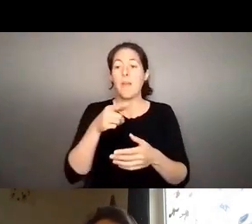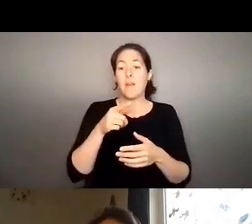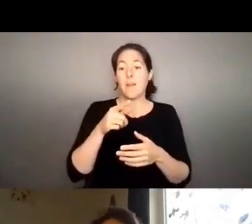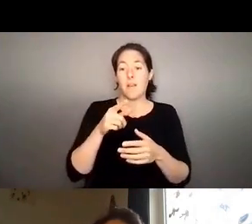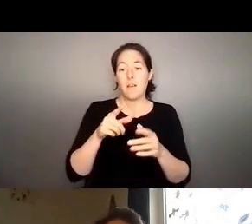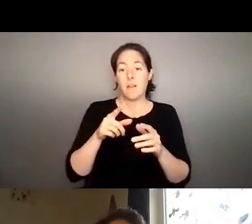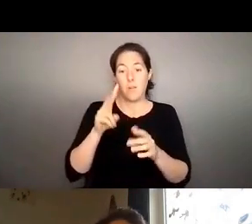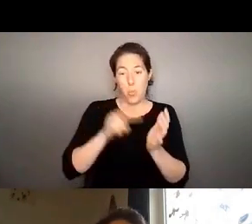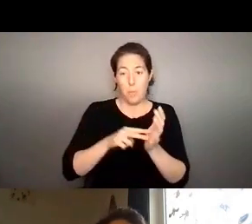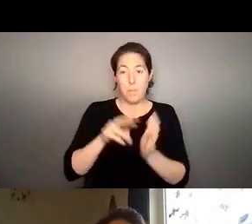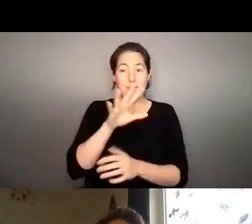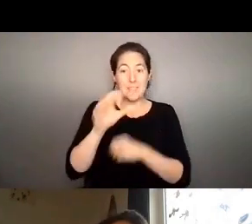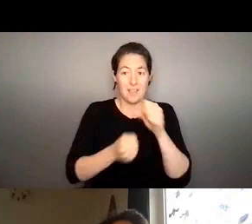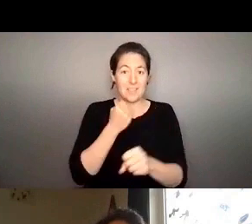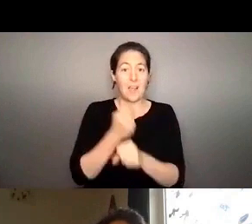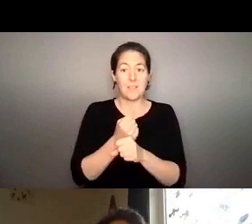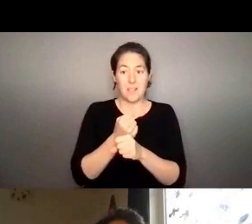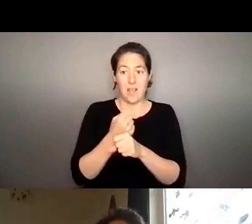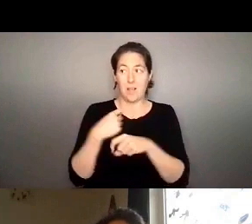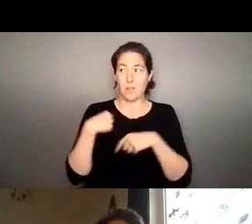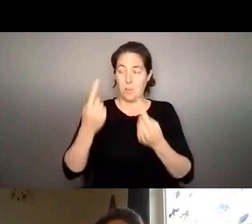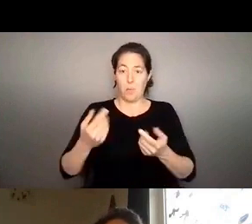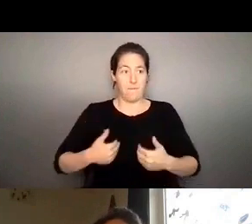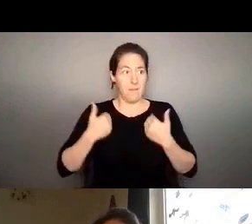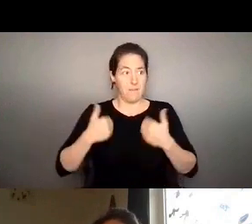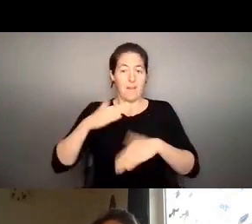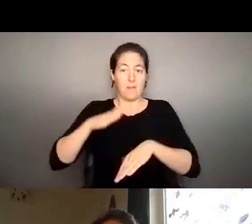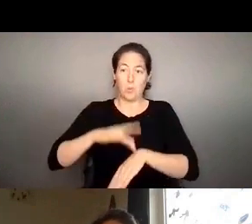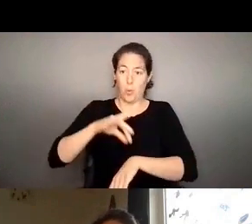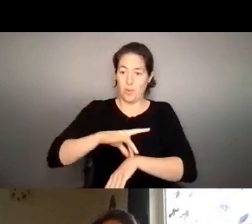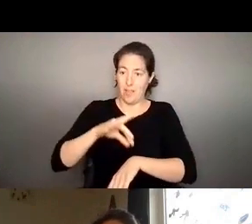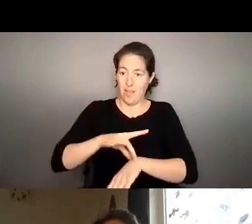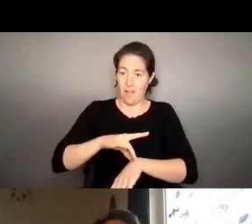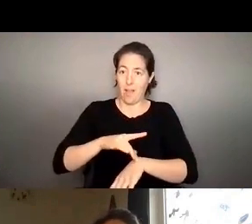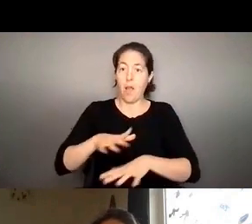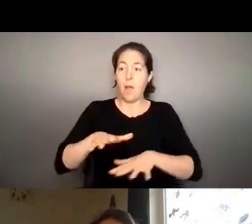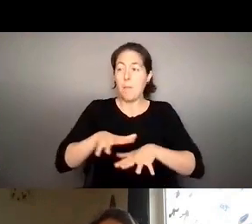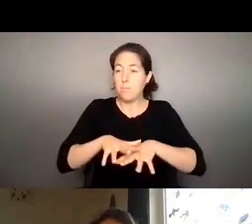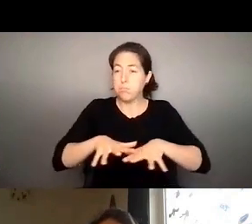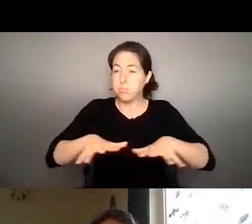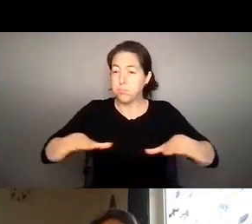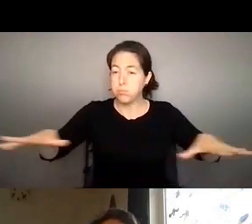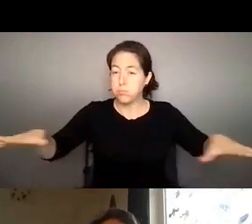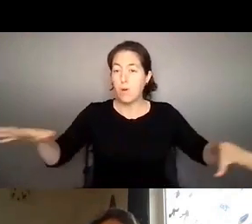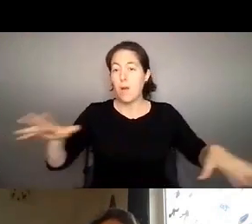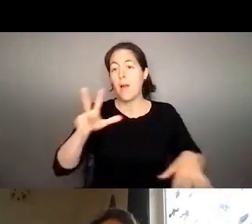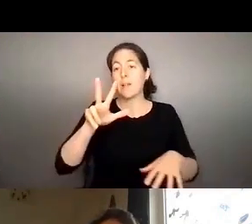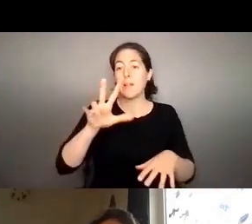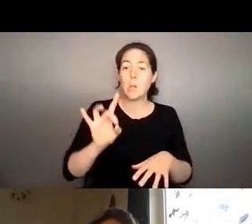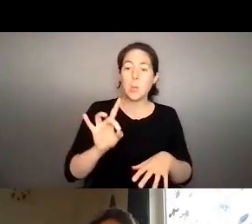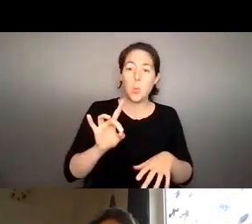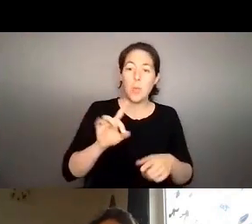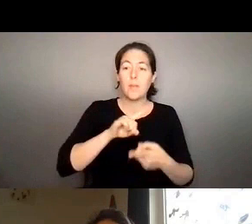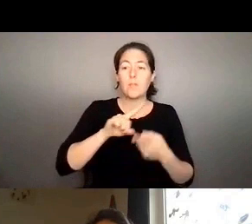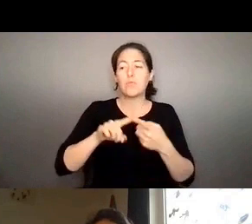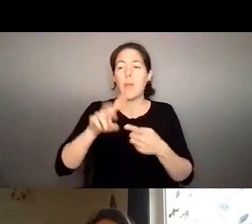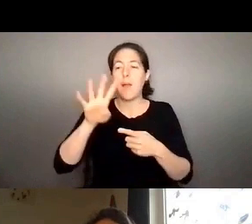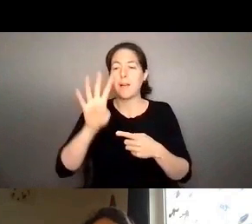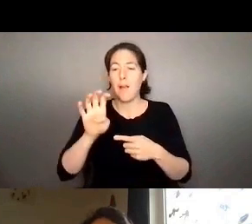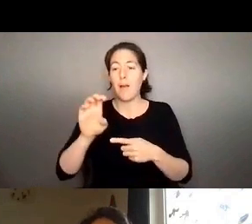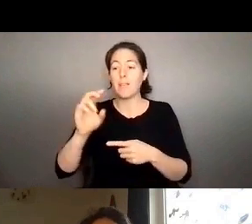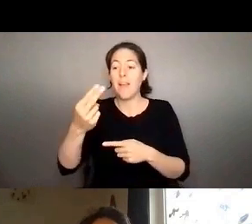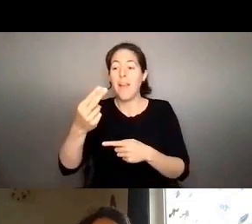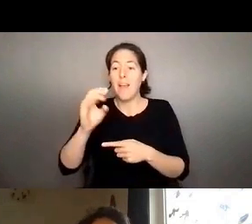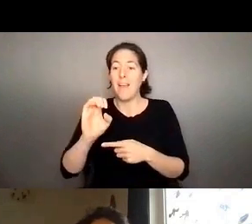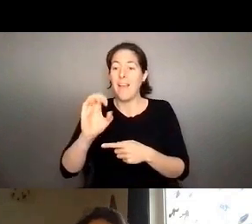fait 2500 ans qu'il est vivant sur la Terre, puis il couvre une superficie d'environ 38 à 40 hectares. Fait que c'est